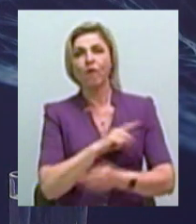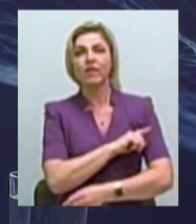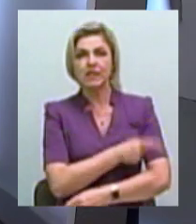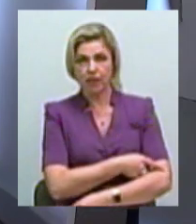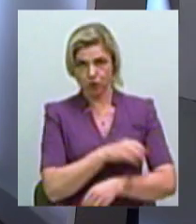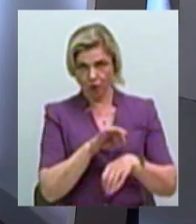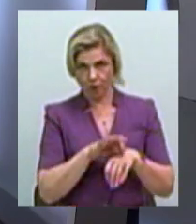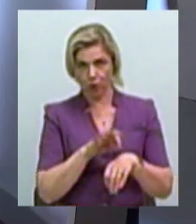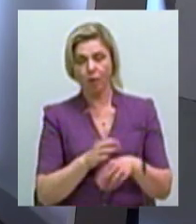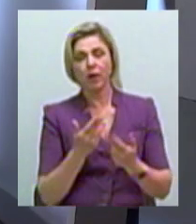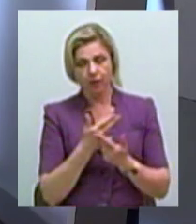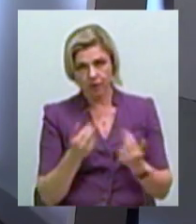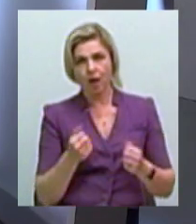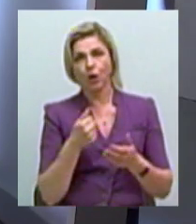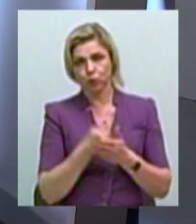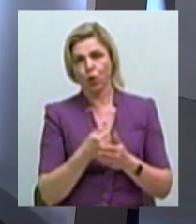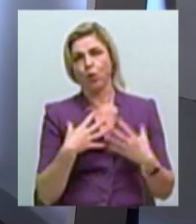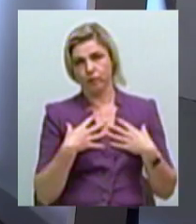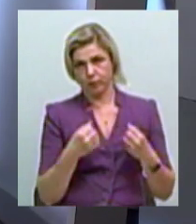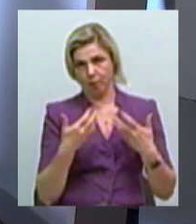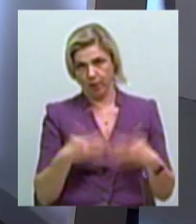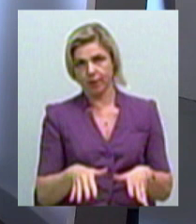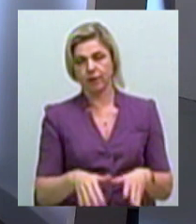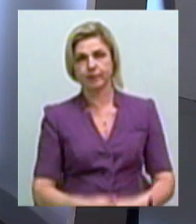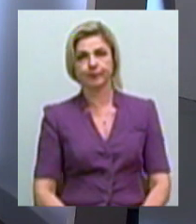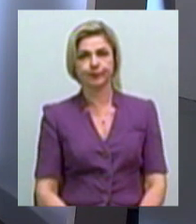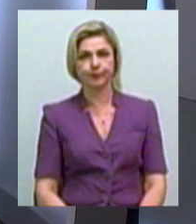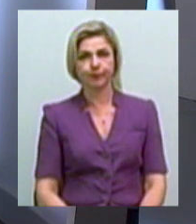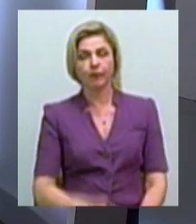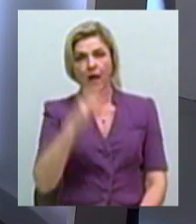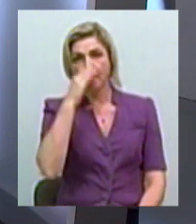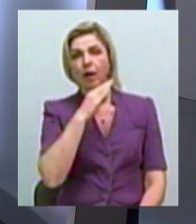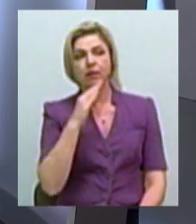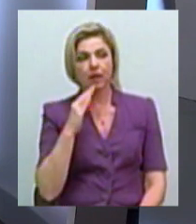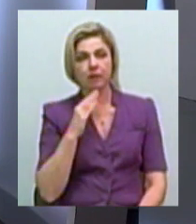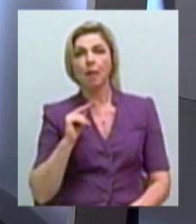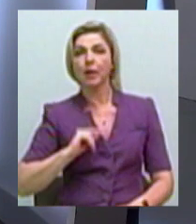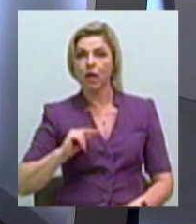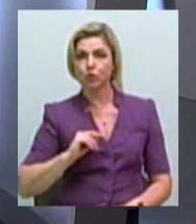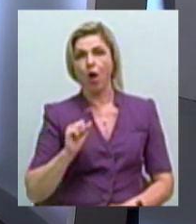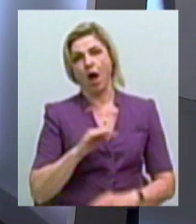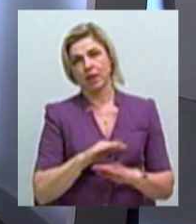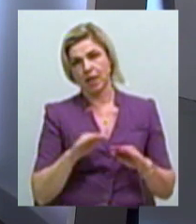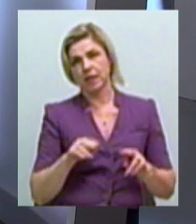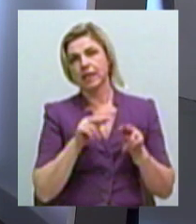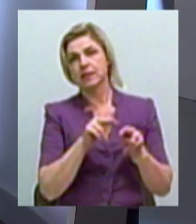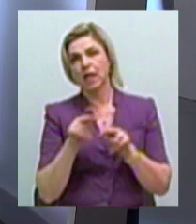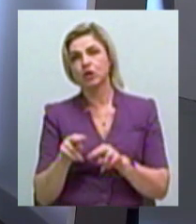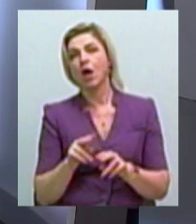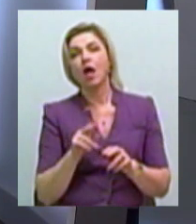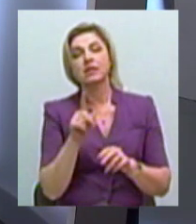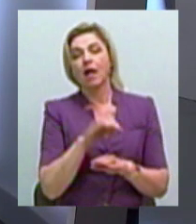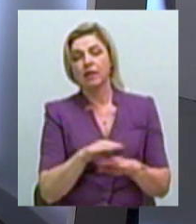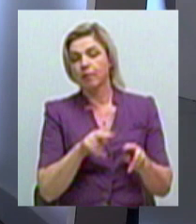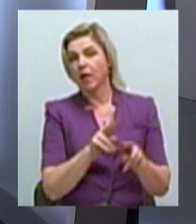хвороби? Так, і до фізичної вади, як певної, може призвести. Батьки працюють, а діти вдома, стежити за ними нікому.